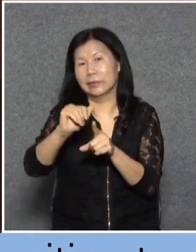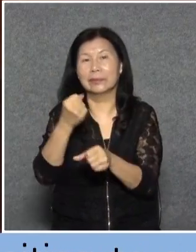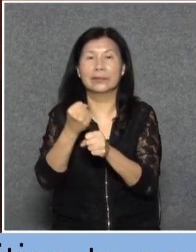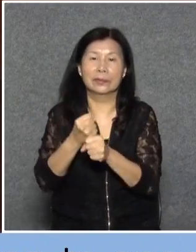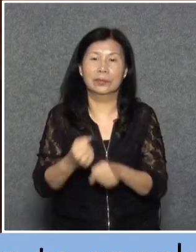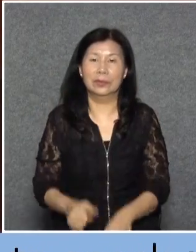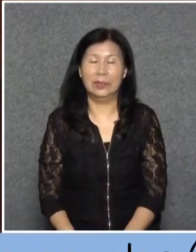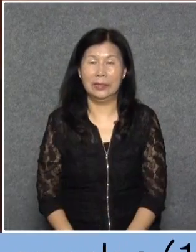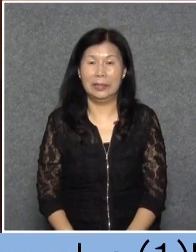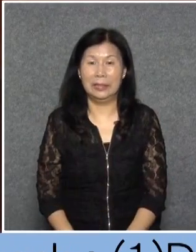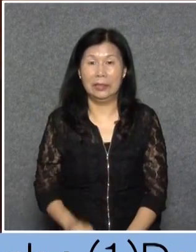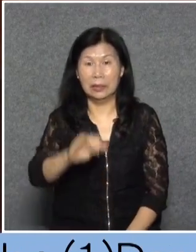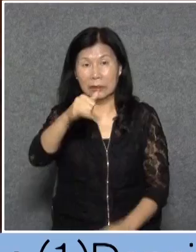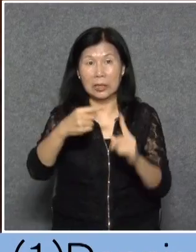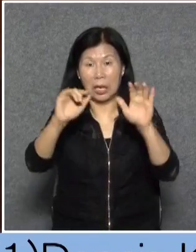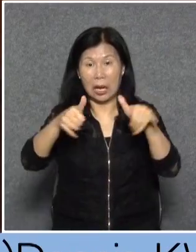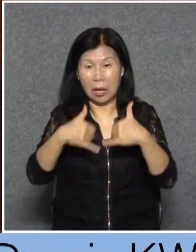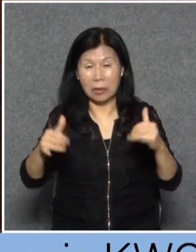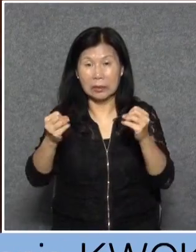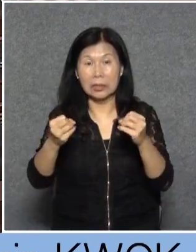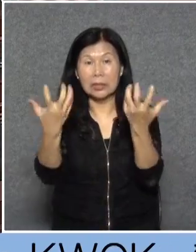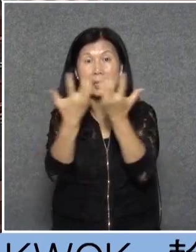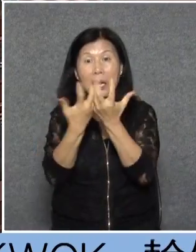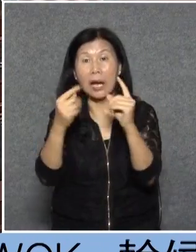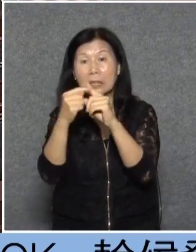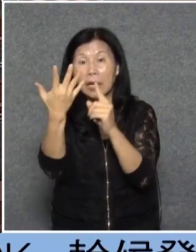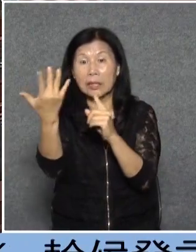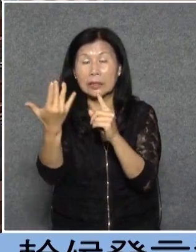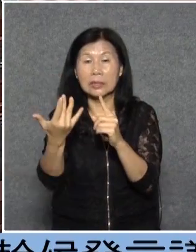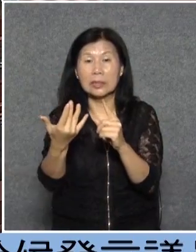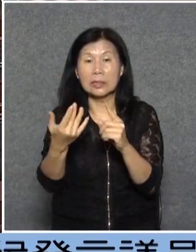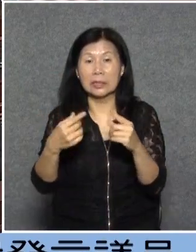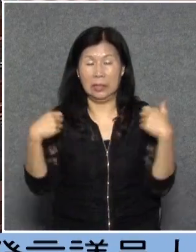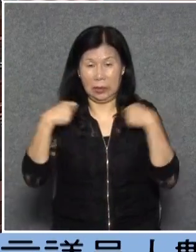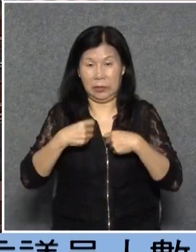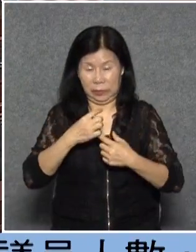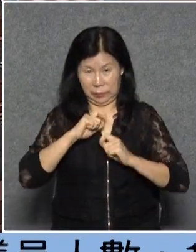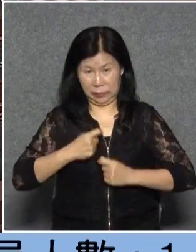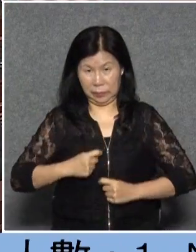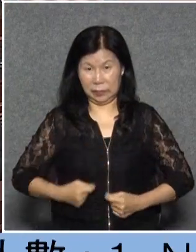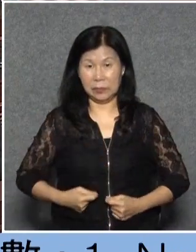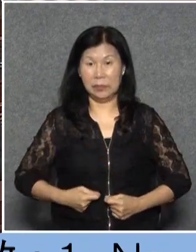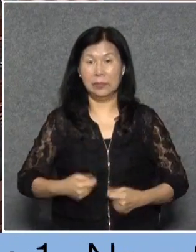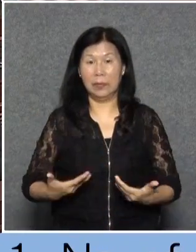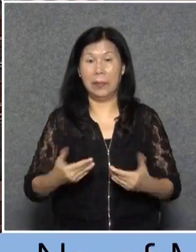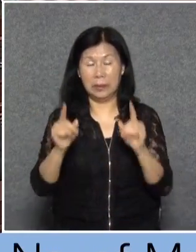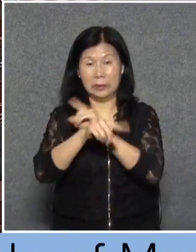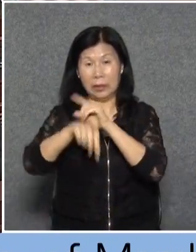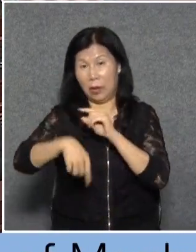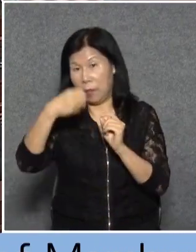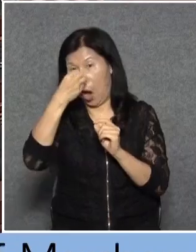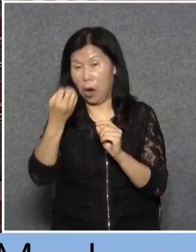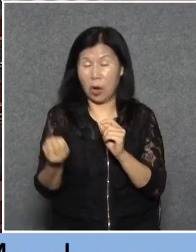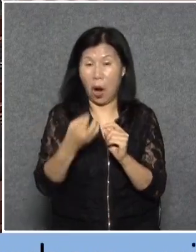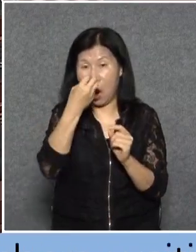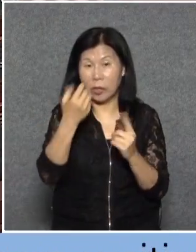听。不过就冇人嚟开会喎。而家你数下，你着件唐装，话呢个短打系代表本土，跟